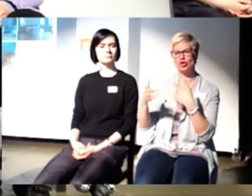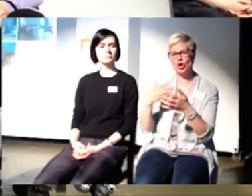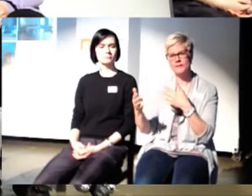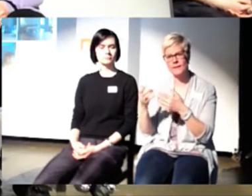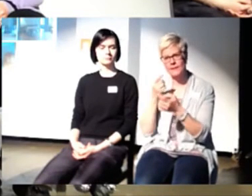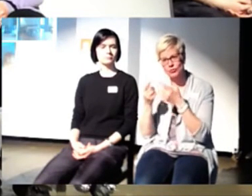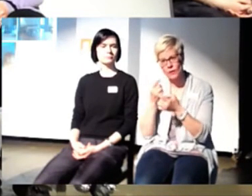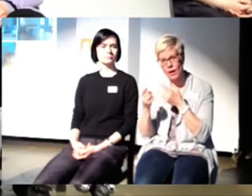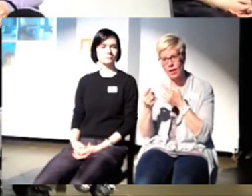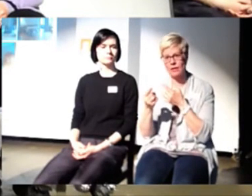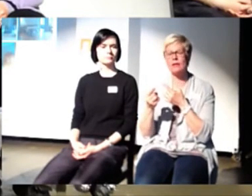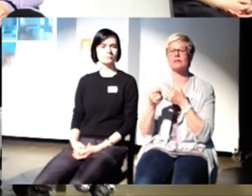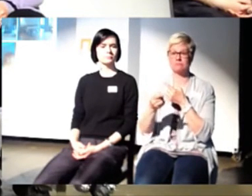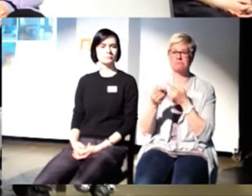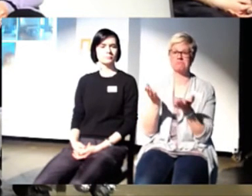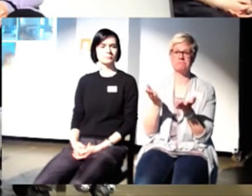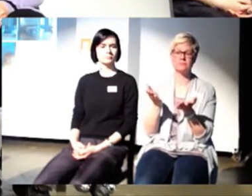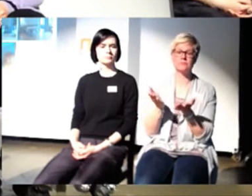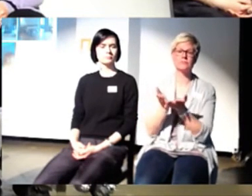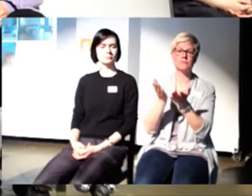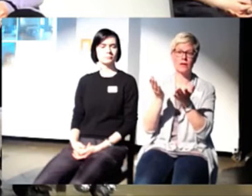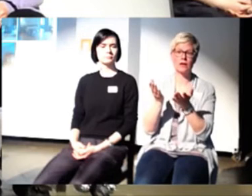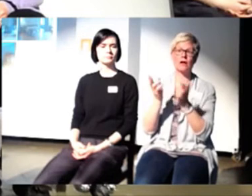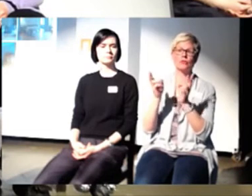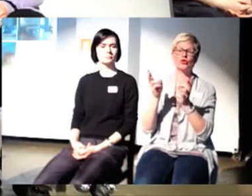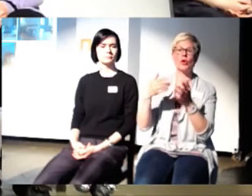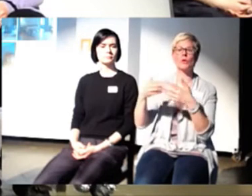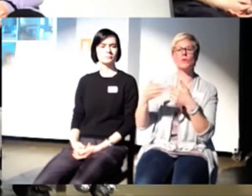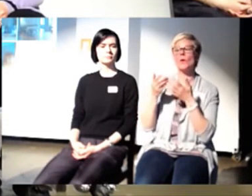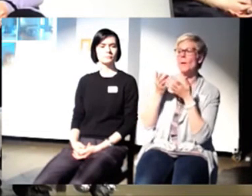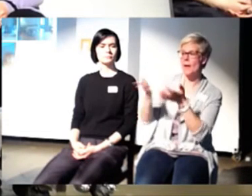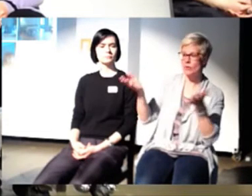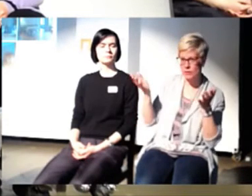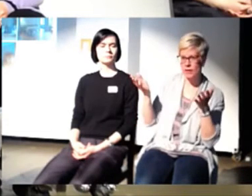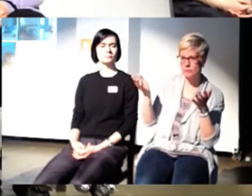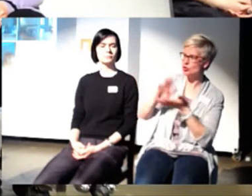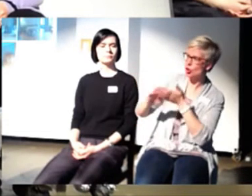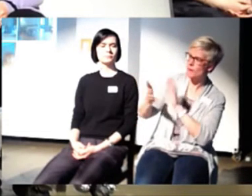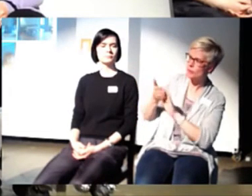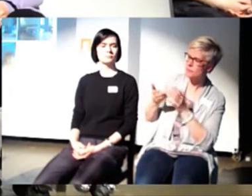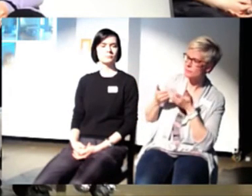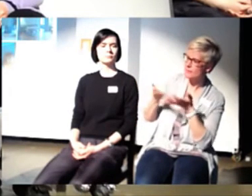sen yhteydessä järjestetään työnäytet, että taiteilijat näyttävät toisilleen,